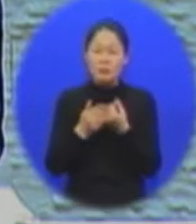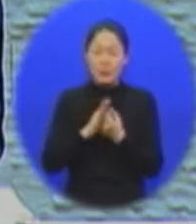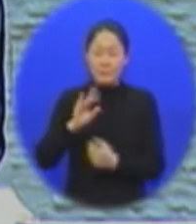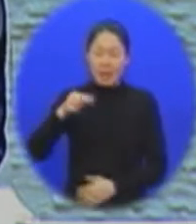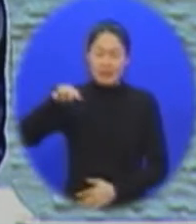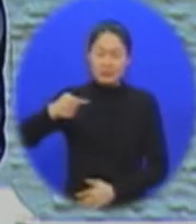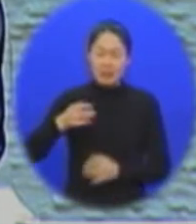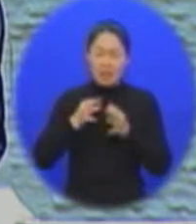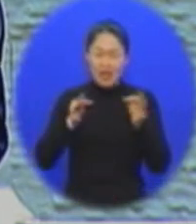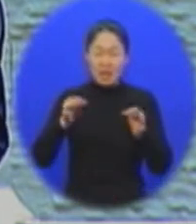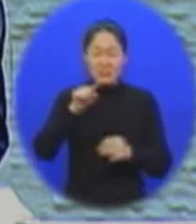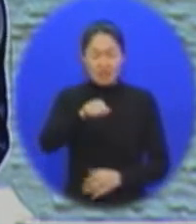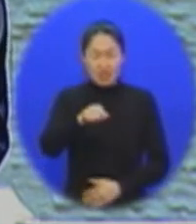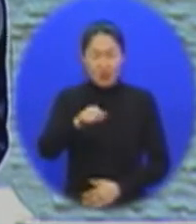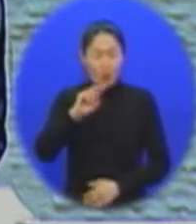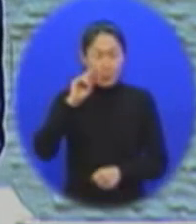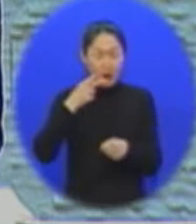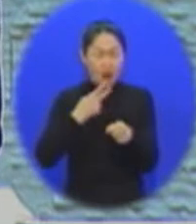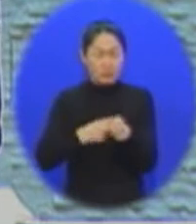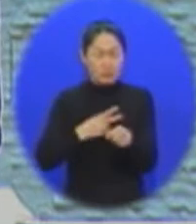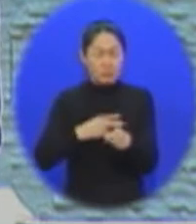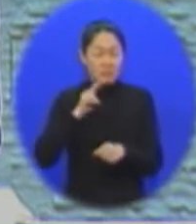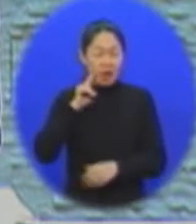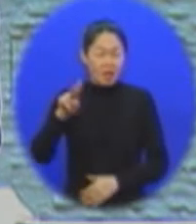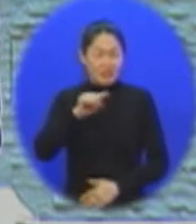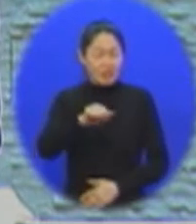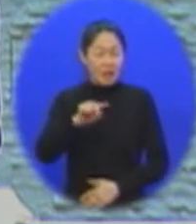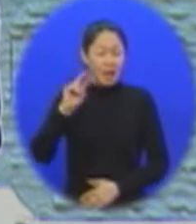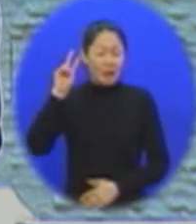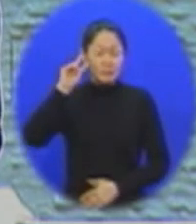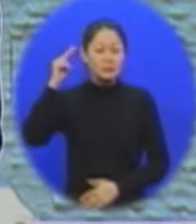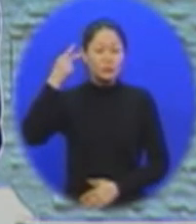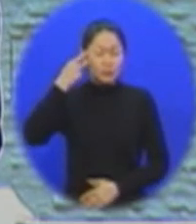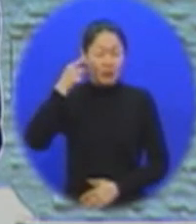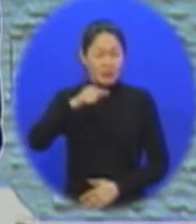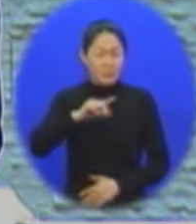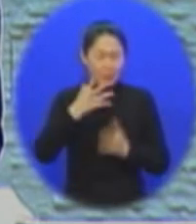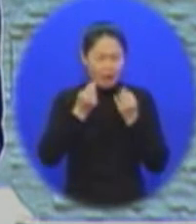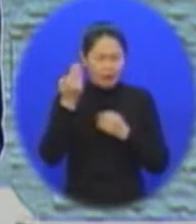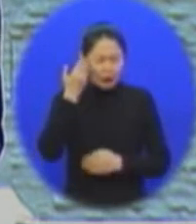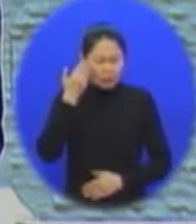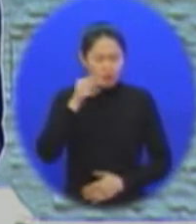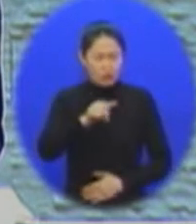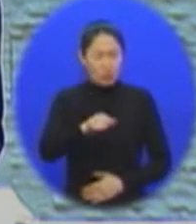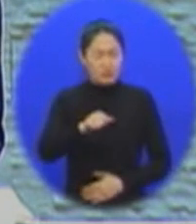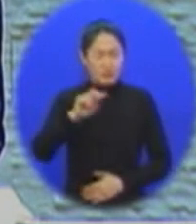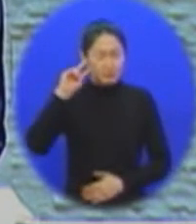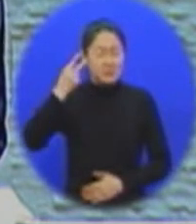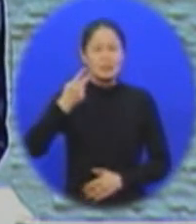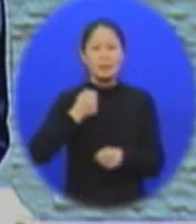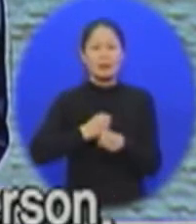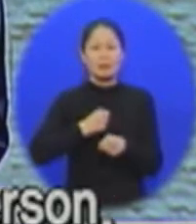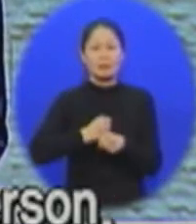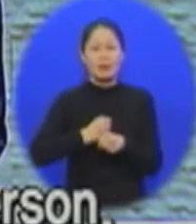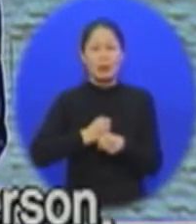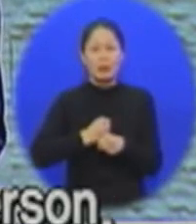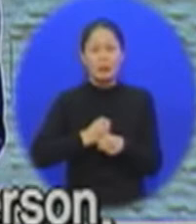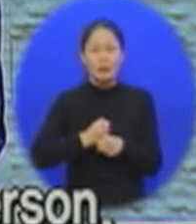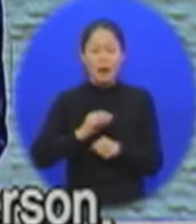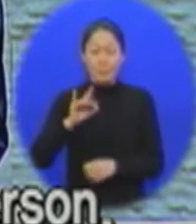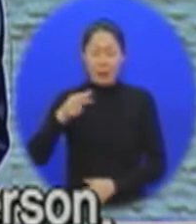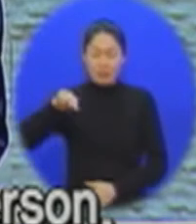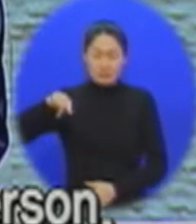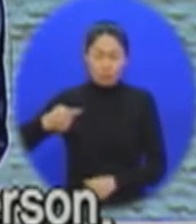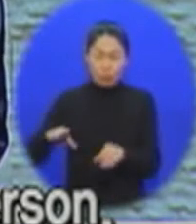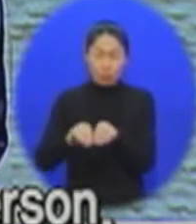바우 라 내가 미쳐 또 달아 내 많은 학문이 너를 미치게 한다 배수도 정독 눈에